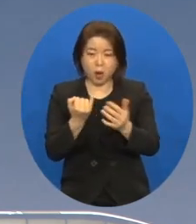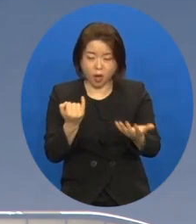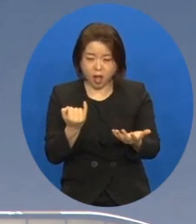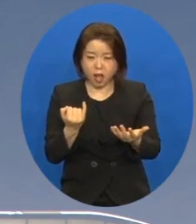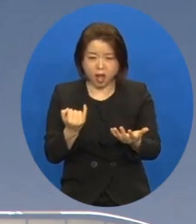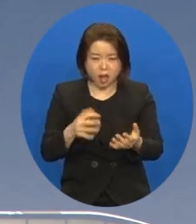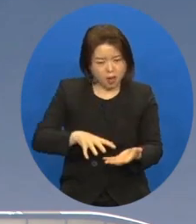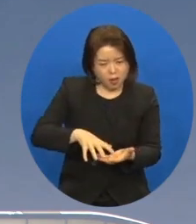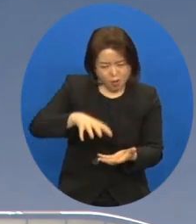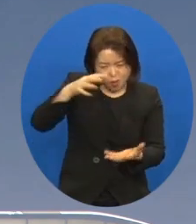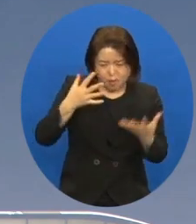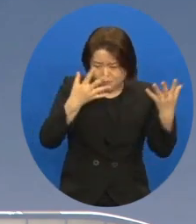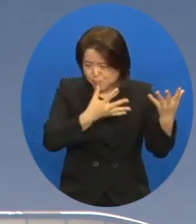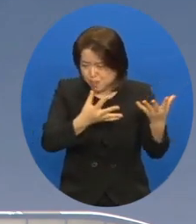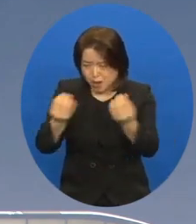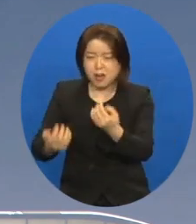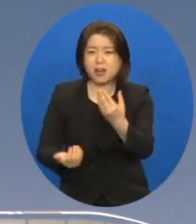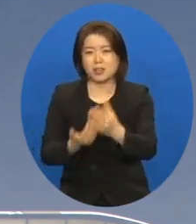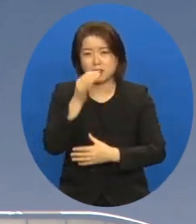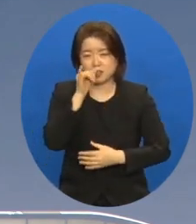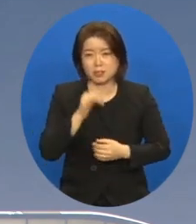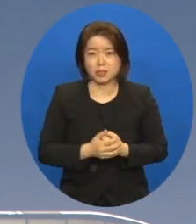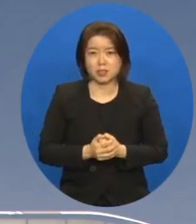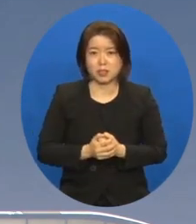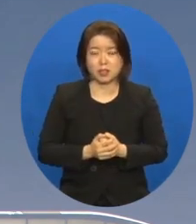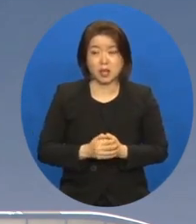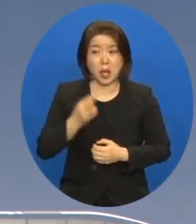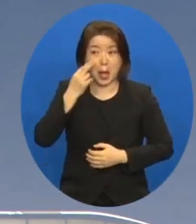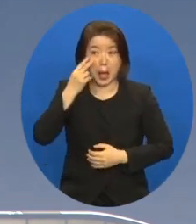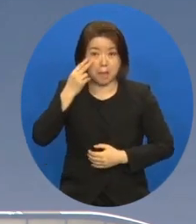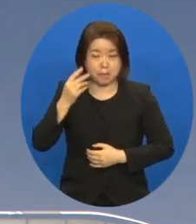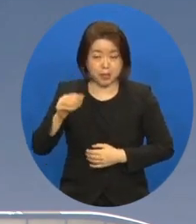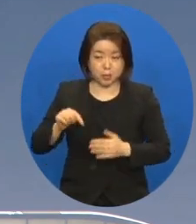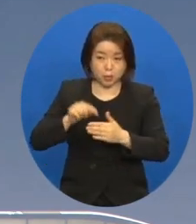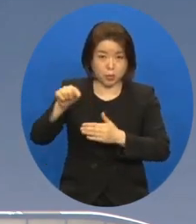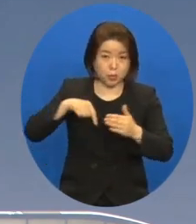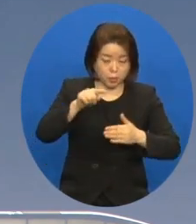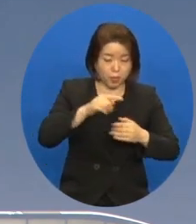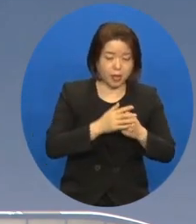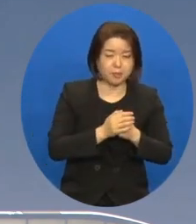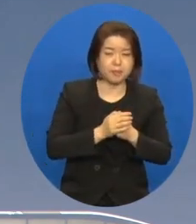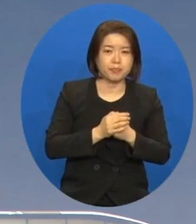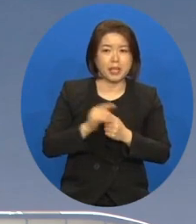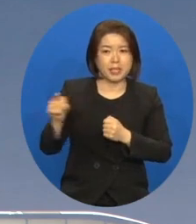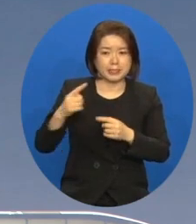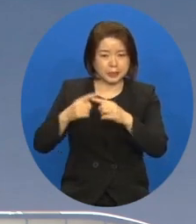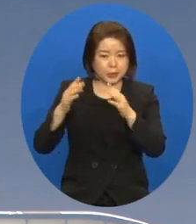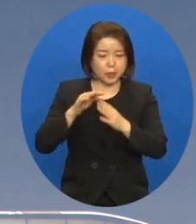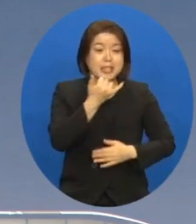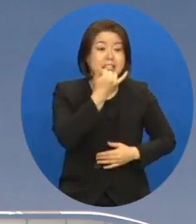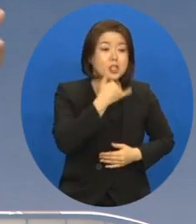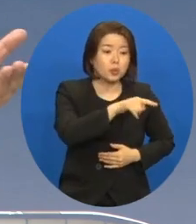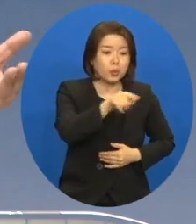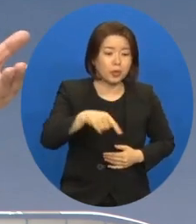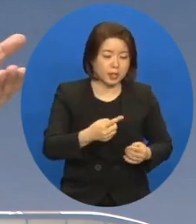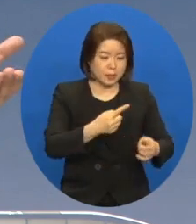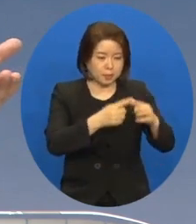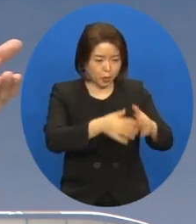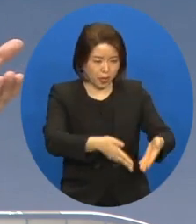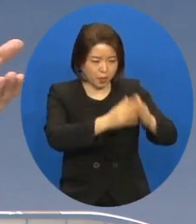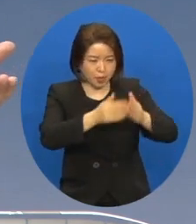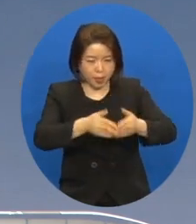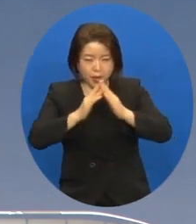넘쳤어요. 그때 미국을 비롯한 서구 교회가 독일 교회를 재건하려고 헌금을